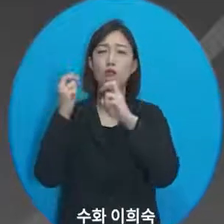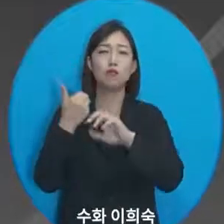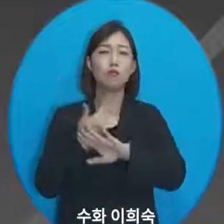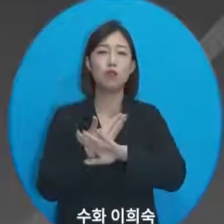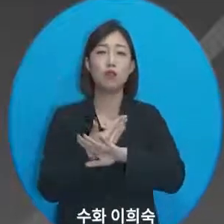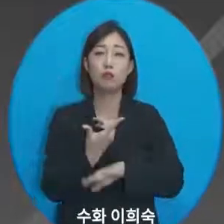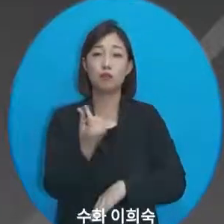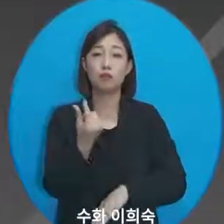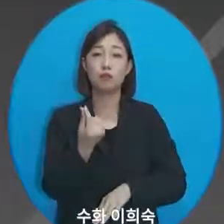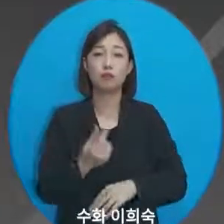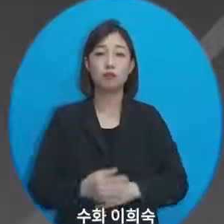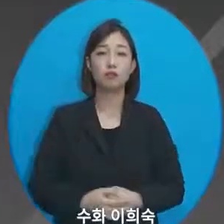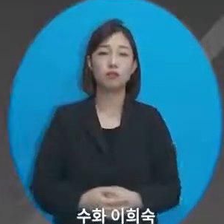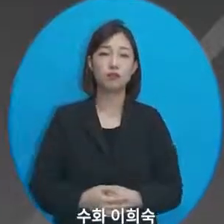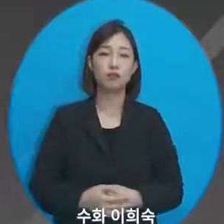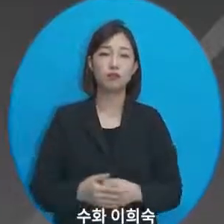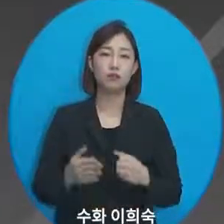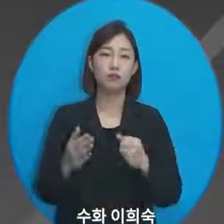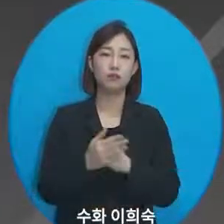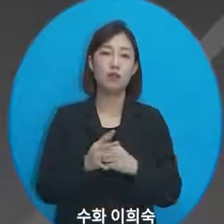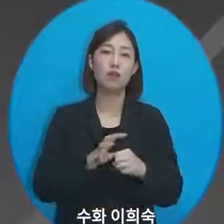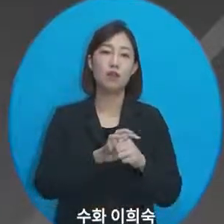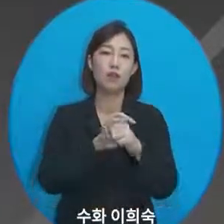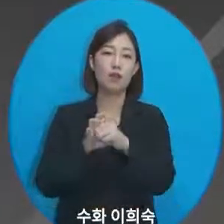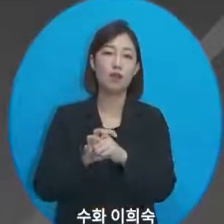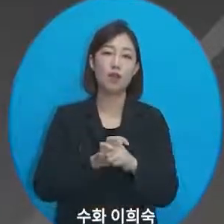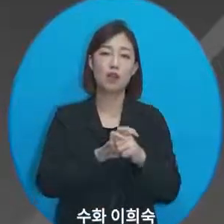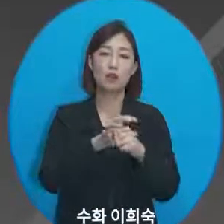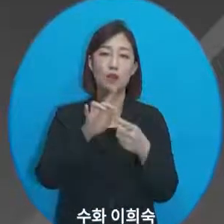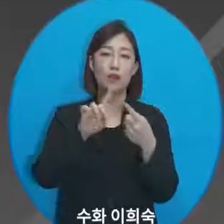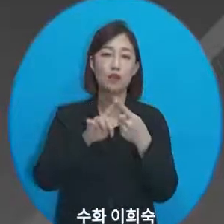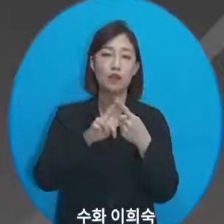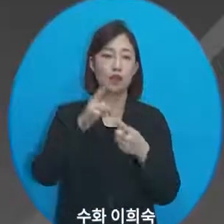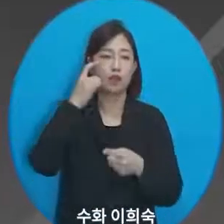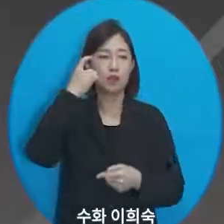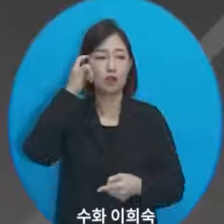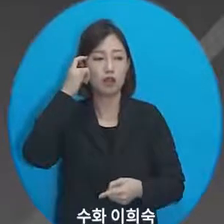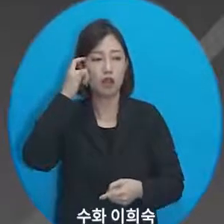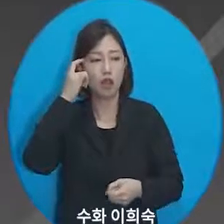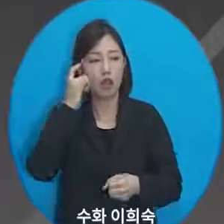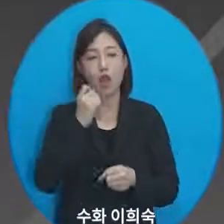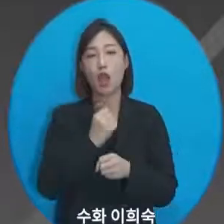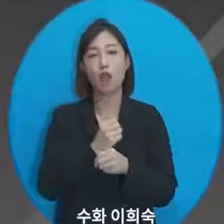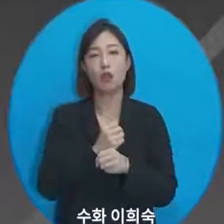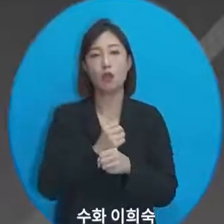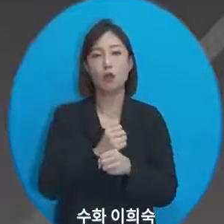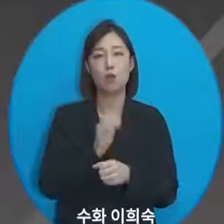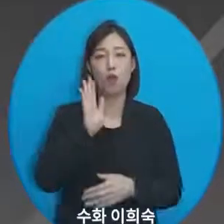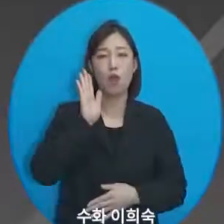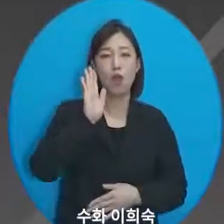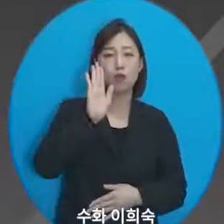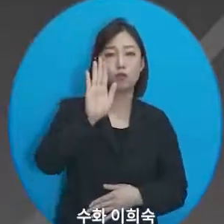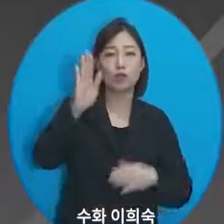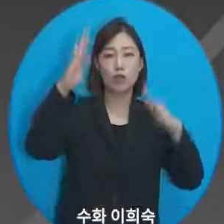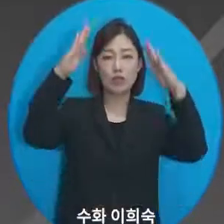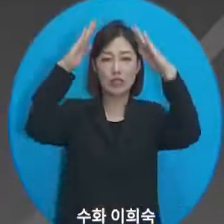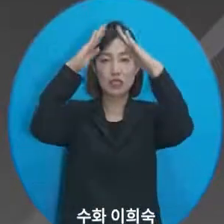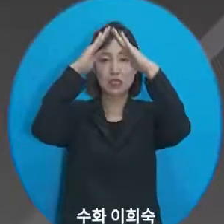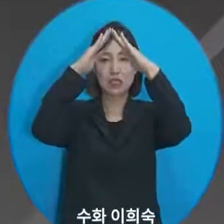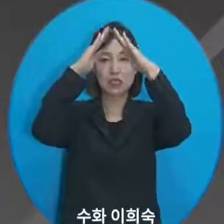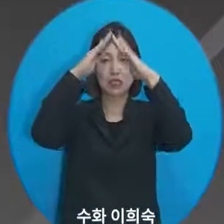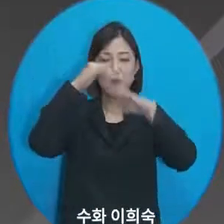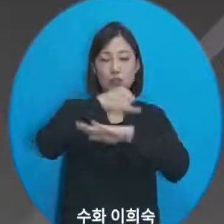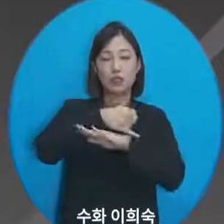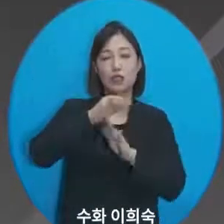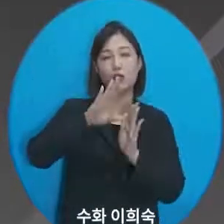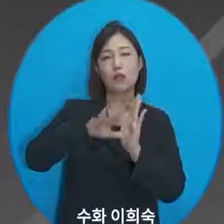어떤 이러한 문제를 우리가 인식을 한다면 이걸 해결하기 위해서 앞으로의 주거공간 어떻게